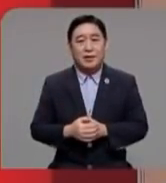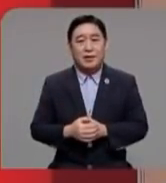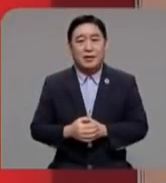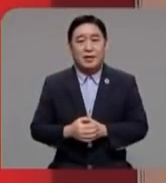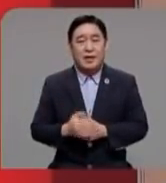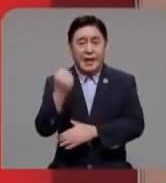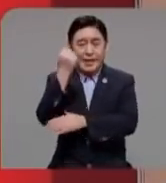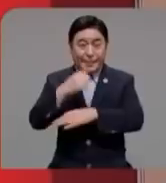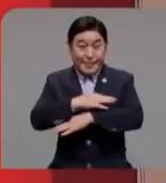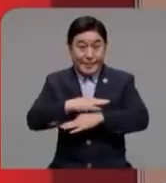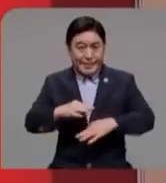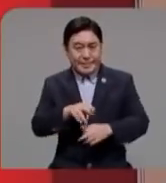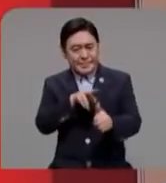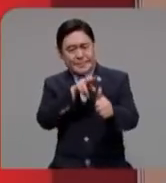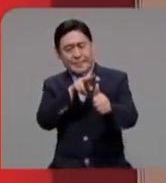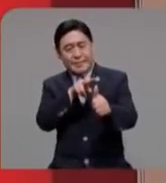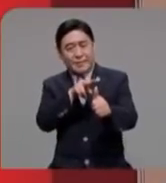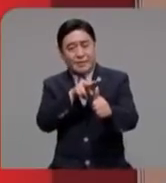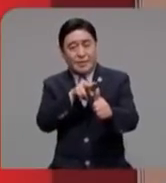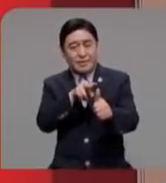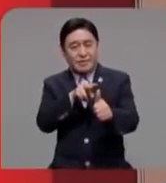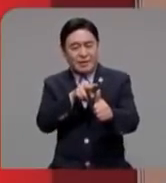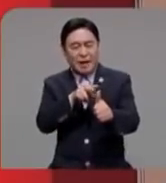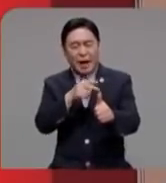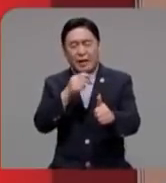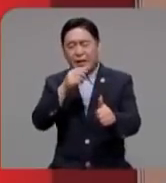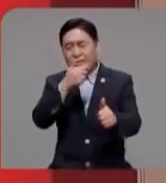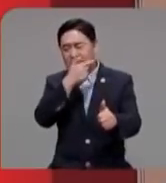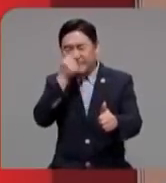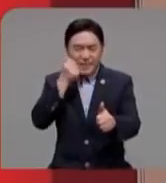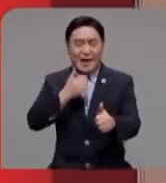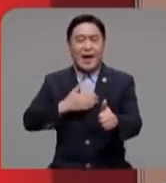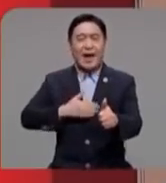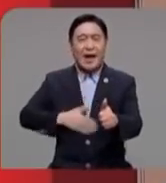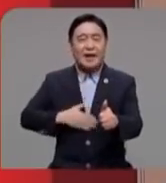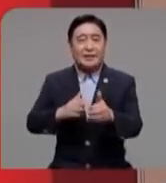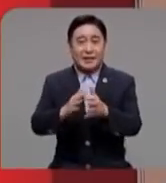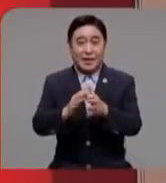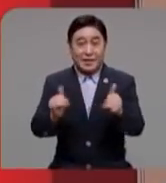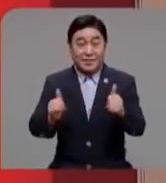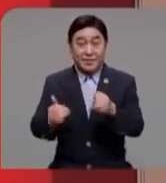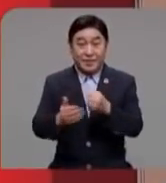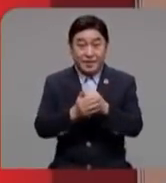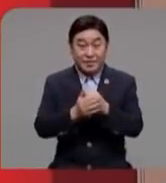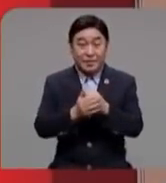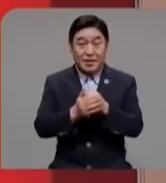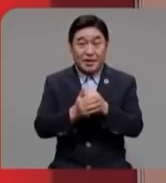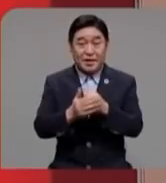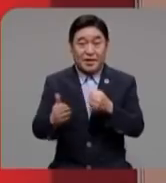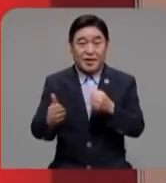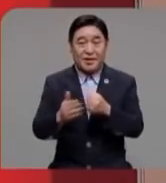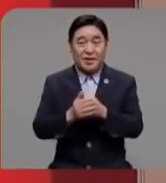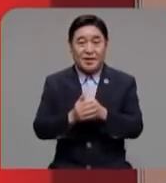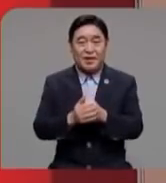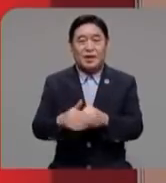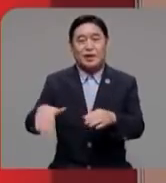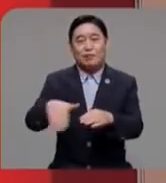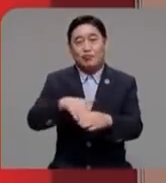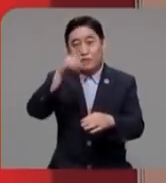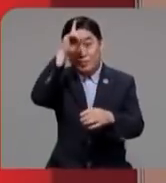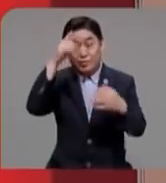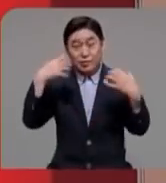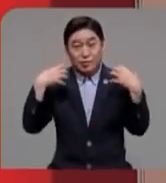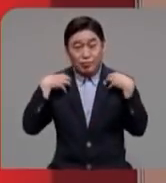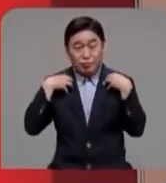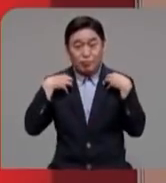사건을 딱 보면은 견적이 나오는 그런 사람입니다. 그래서 이 문재인